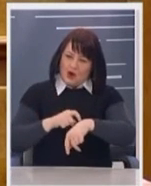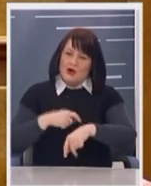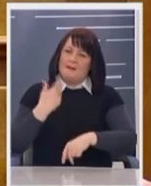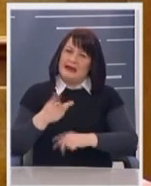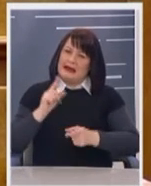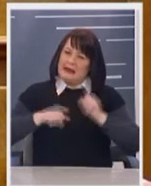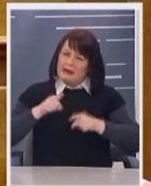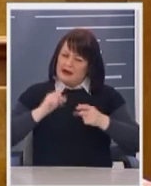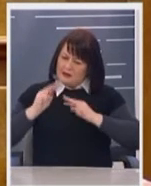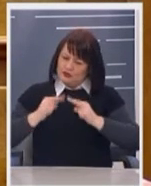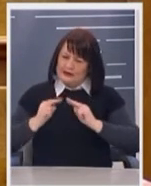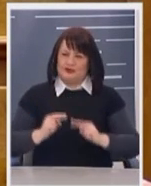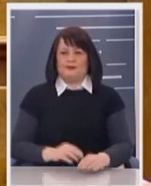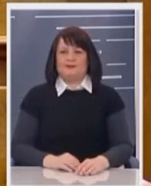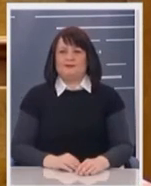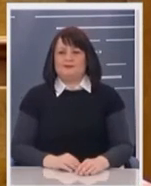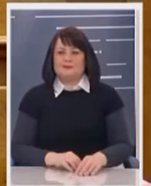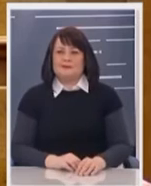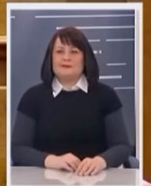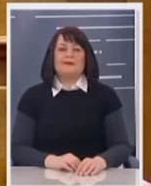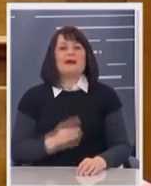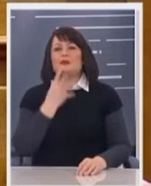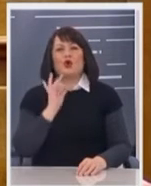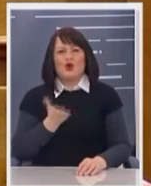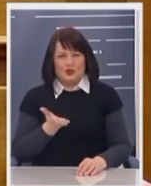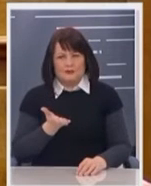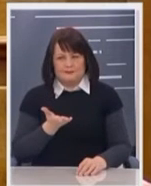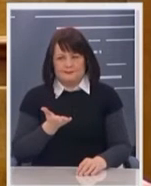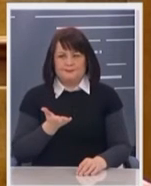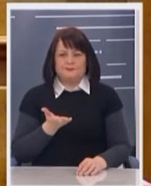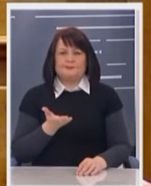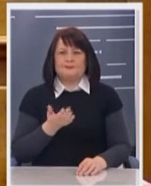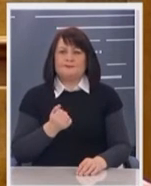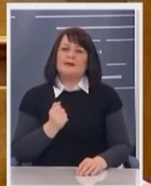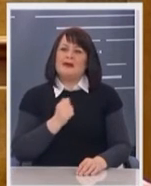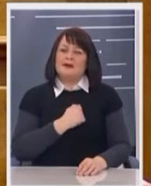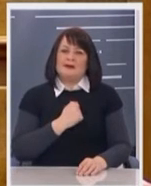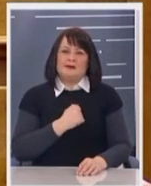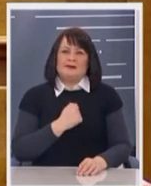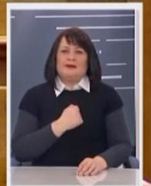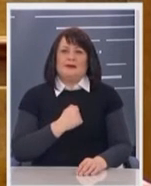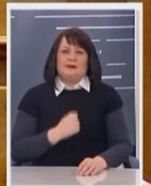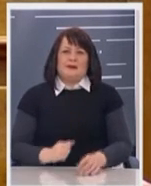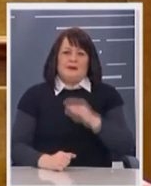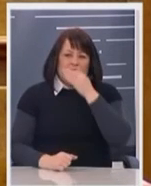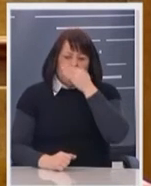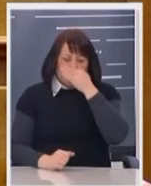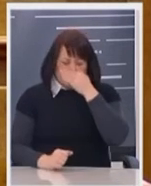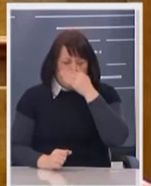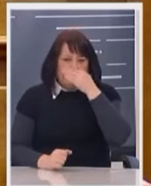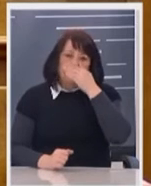πράγματα γι' αυτά. Αλλά θα το κάνω γιατί θεωρώ ότι η ερώτηση του κ. Λεβέντη είναι μια σημαντική